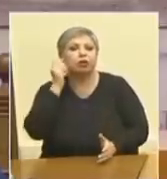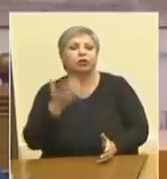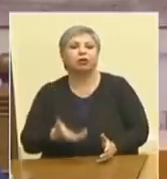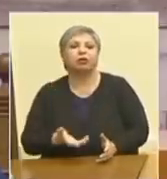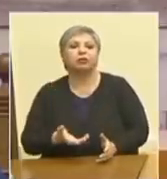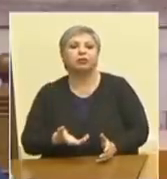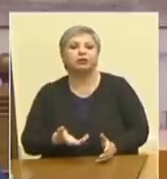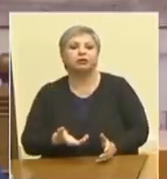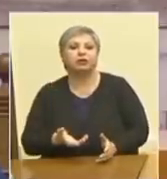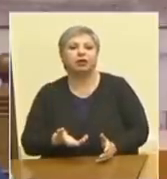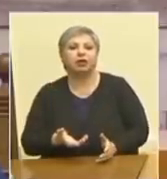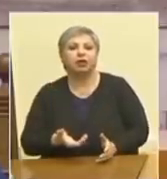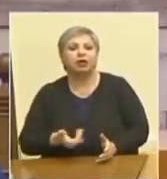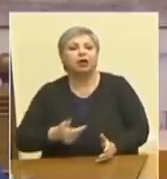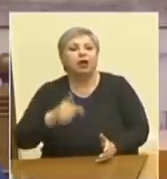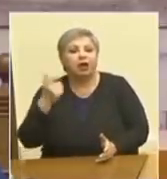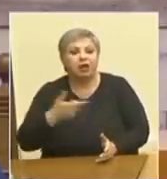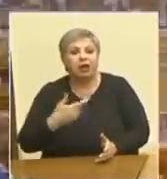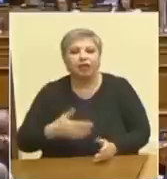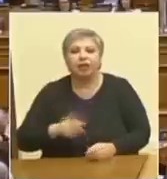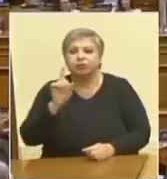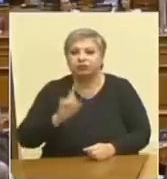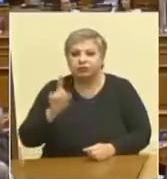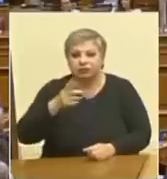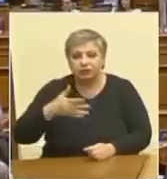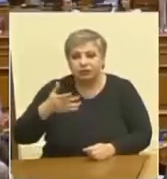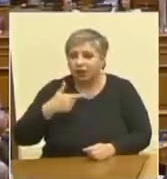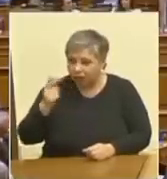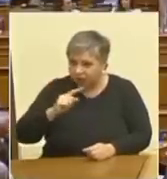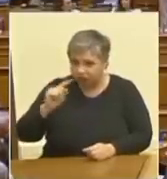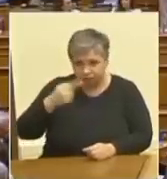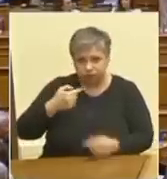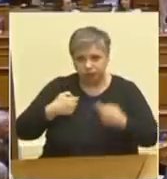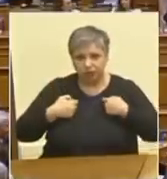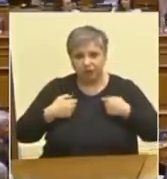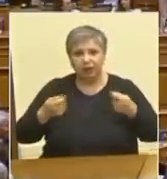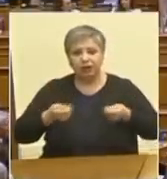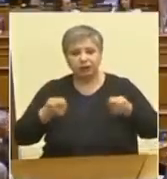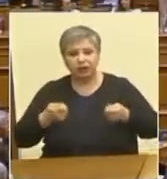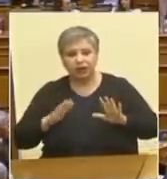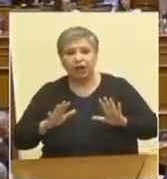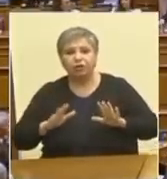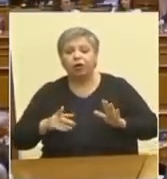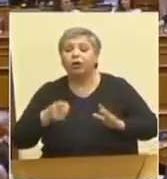Δεν θα μου κάνετε υποδείξεις, φαντάζομαι, κύριε Πρόεδρε. Η δουλειά σας είναι να επιβάλλετε την τάξη στην αίθουσα.